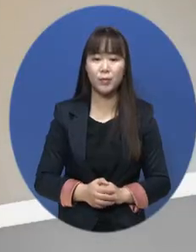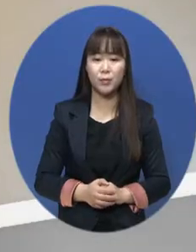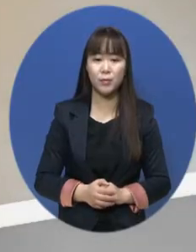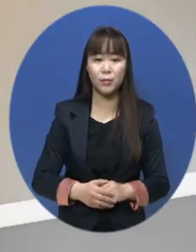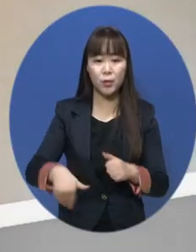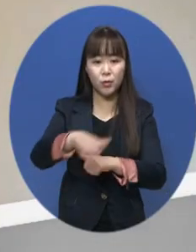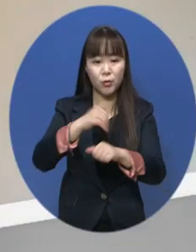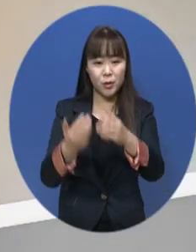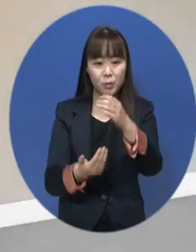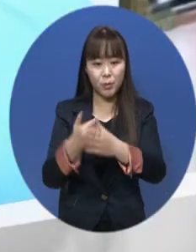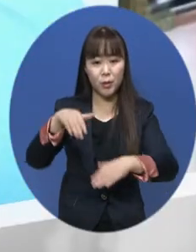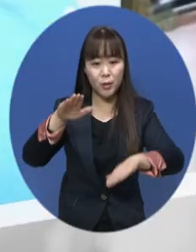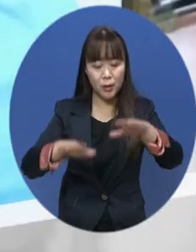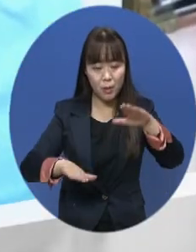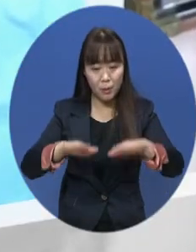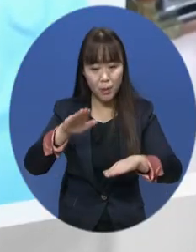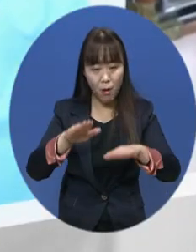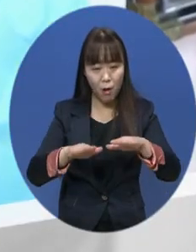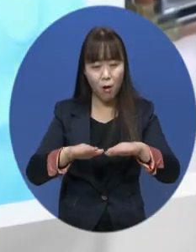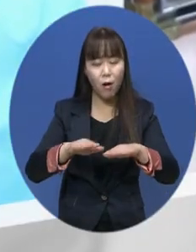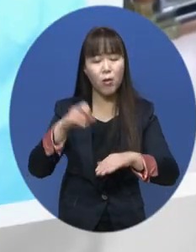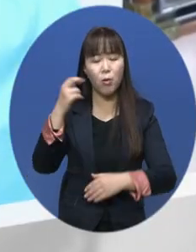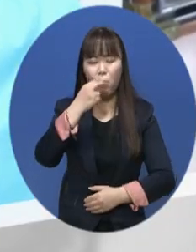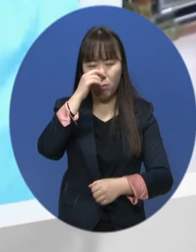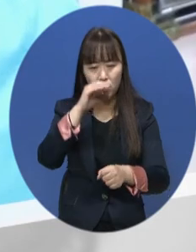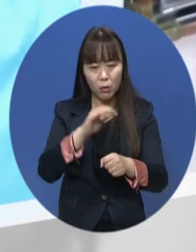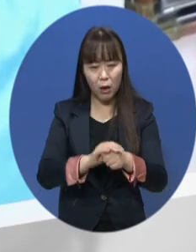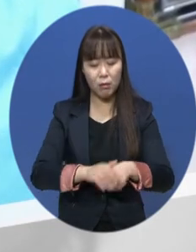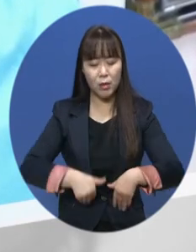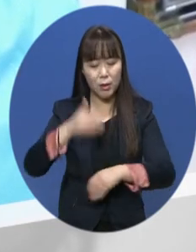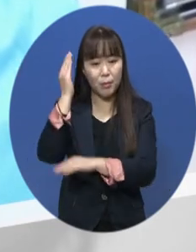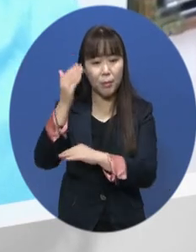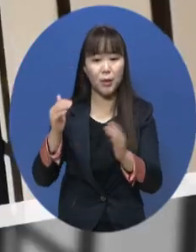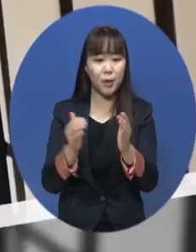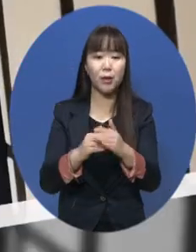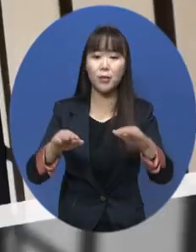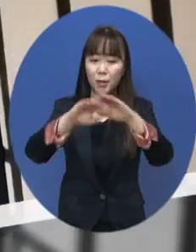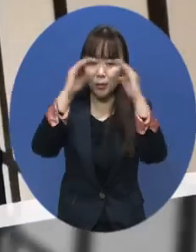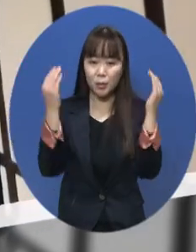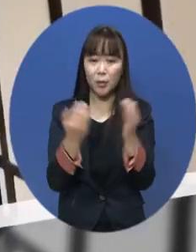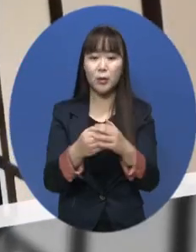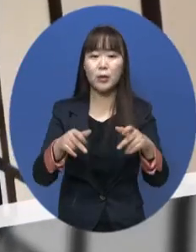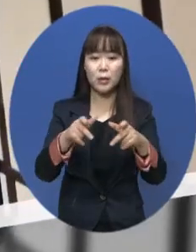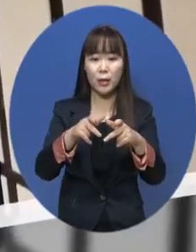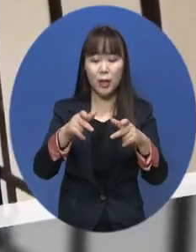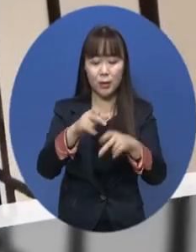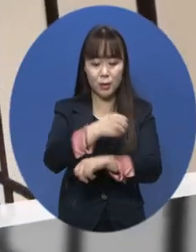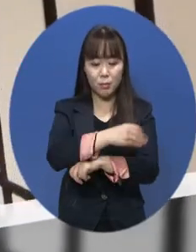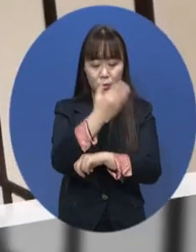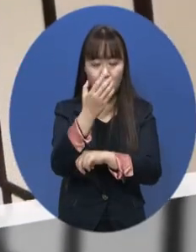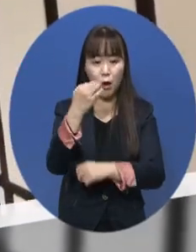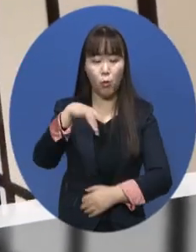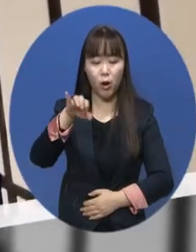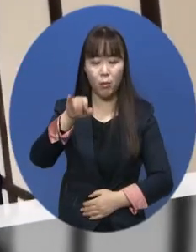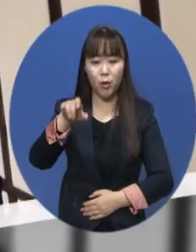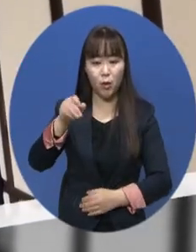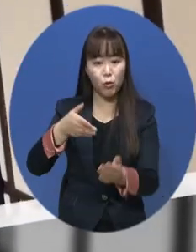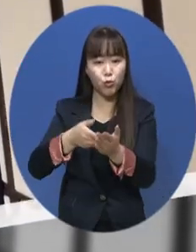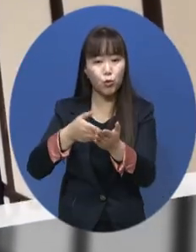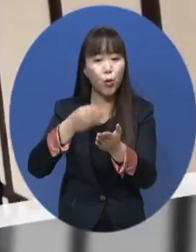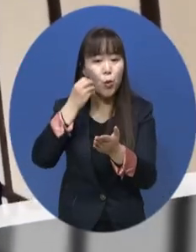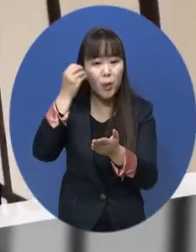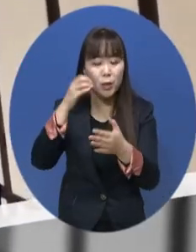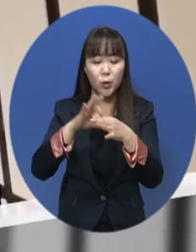우리 주변에서 일어나는 불공정한 사례부터 억울한 사연, 따뜻한 미담까지 장애인신문과 웰페어